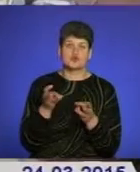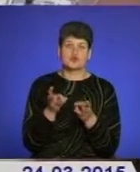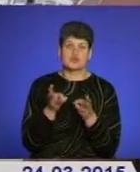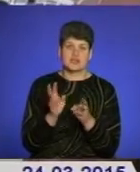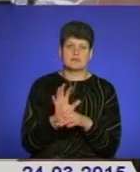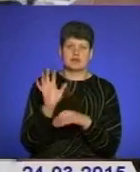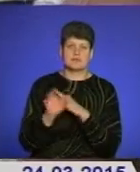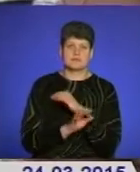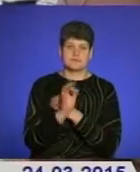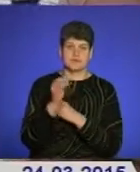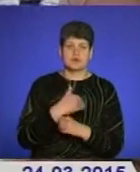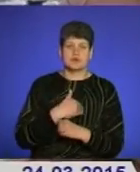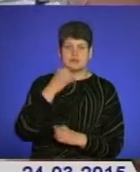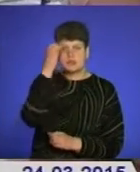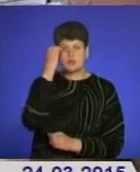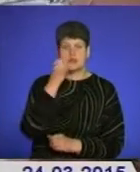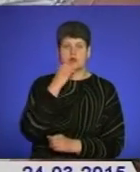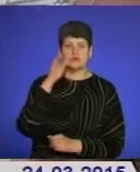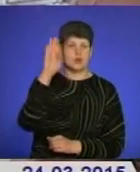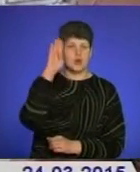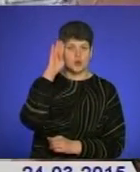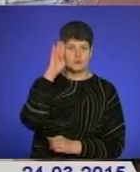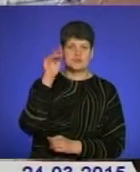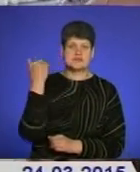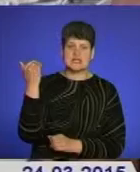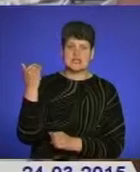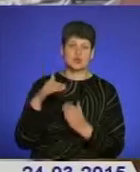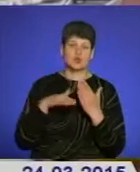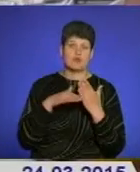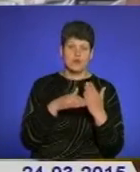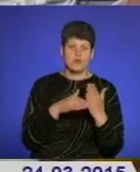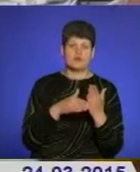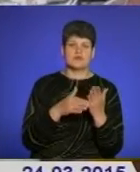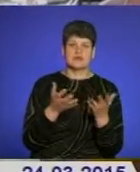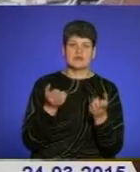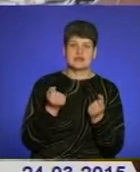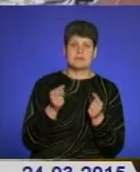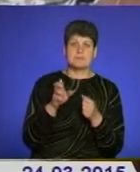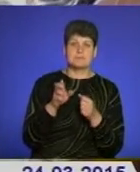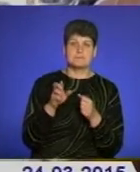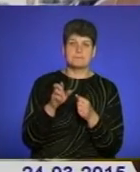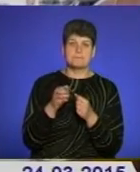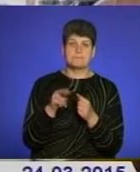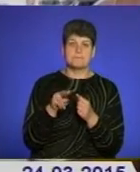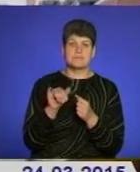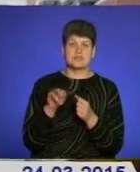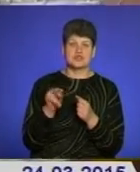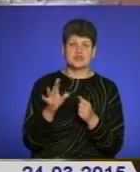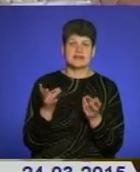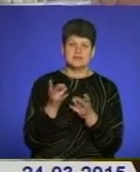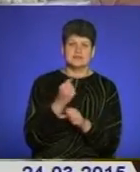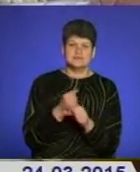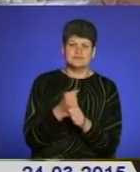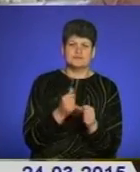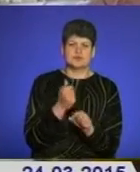схід. Хотілося б подякувати хлопцям за їхню допомогу. Вони взяли у нас пічки, які треба було допрацювати, доробити. Знаю,